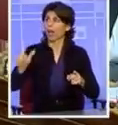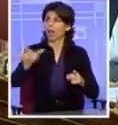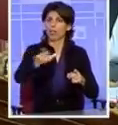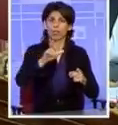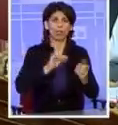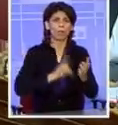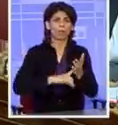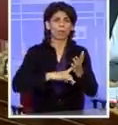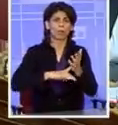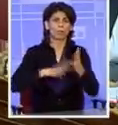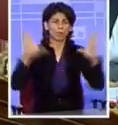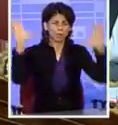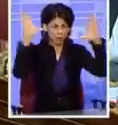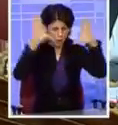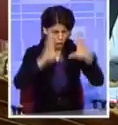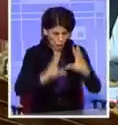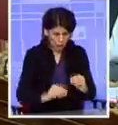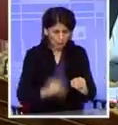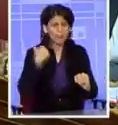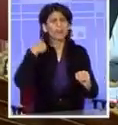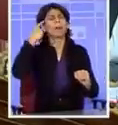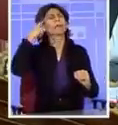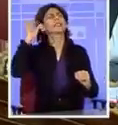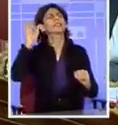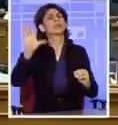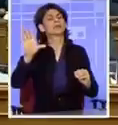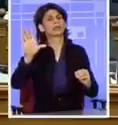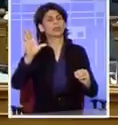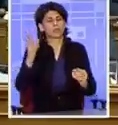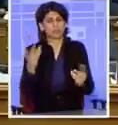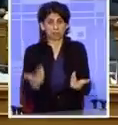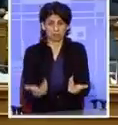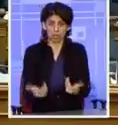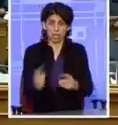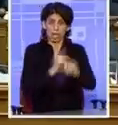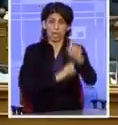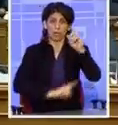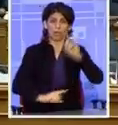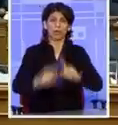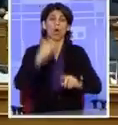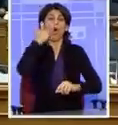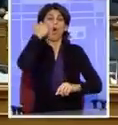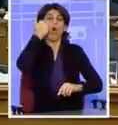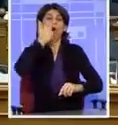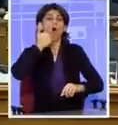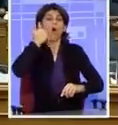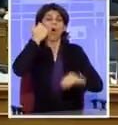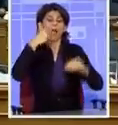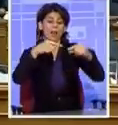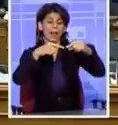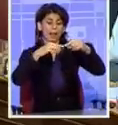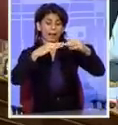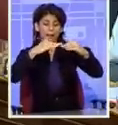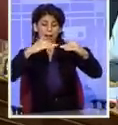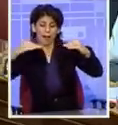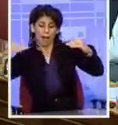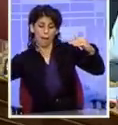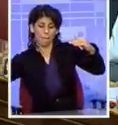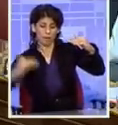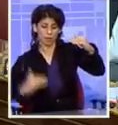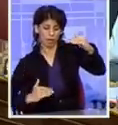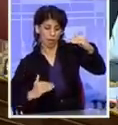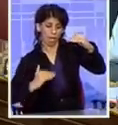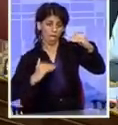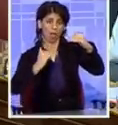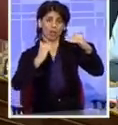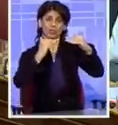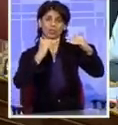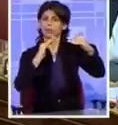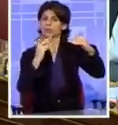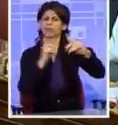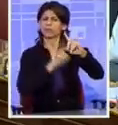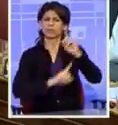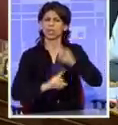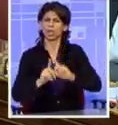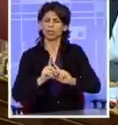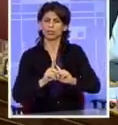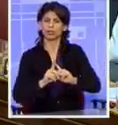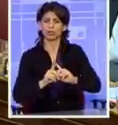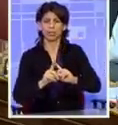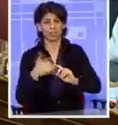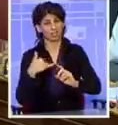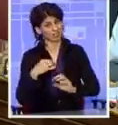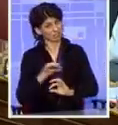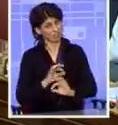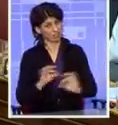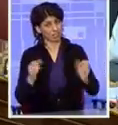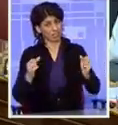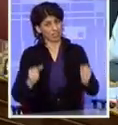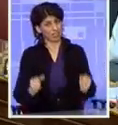πάση περιπτώσει, ποιος θα βάλει κόκκινες γραμμές? Και να είμαστε σίγουροι ότι η θέση της κυβέρνησης θα είναι